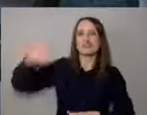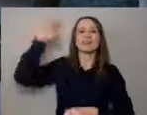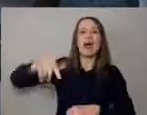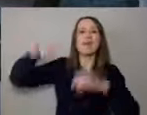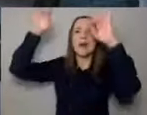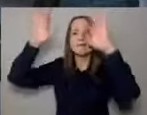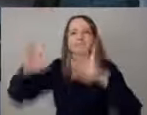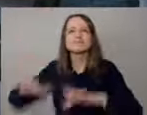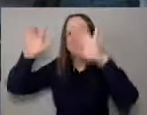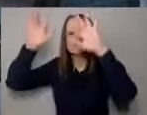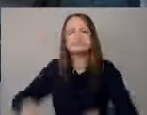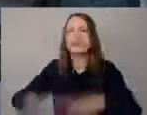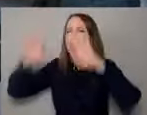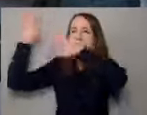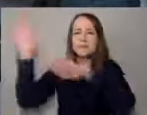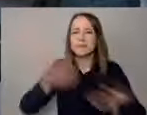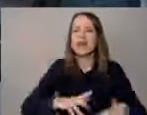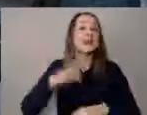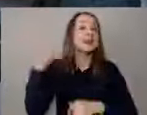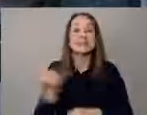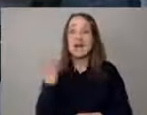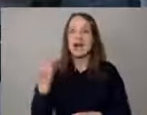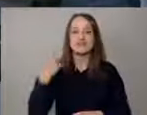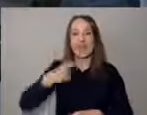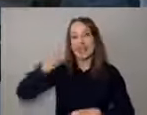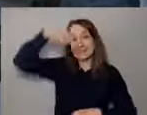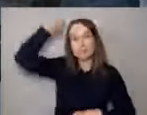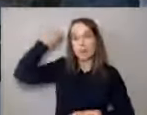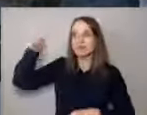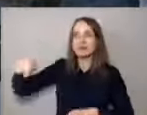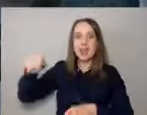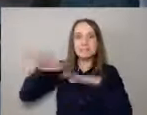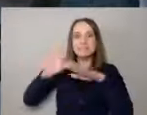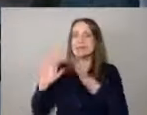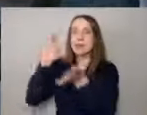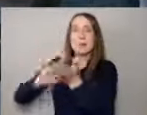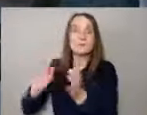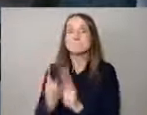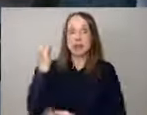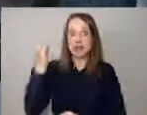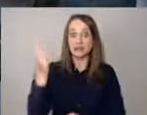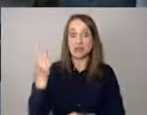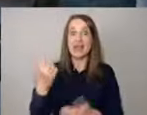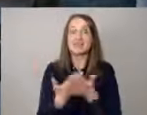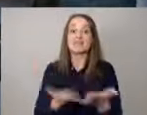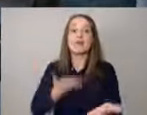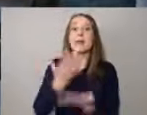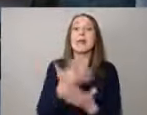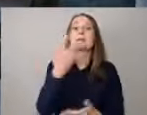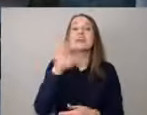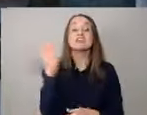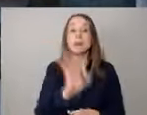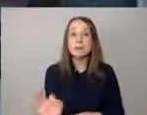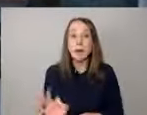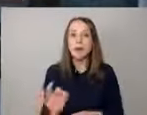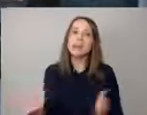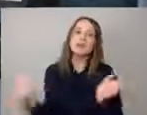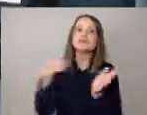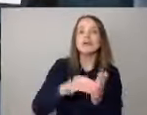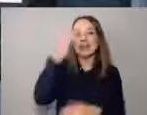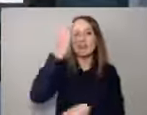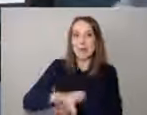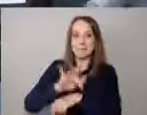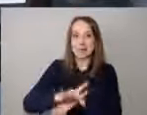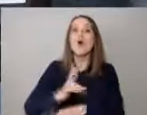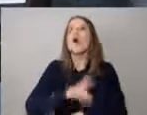Straż Pożarna była tam pierwsza. I stąd moja propozycja 5% dodatku do emerytury dla wszystkich tych, którzy przepracowali 10